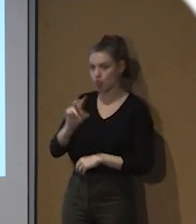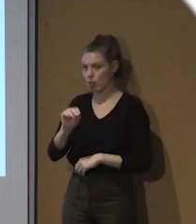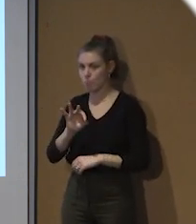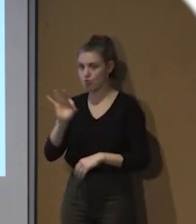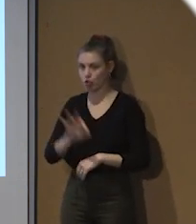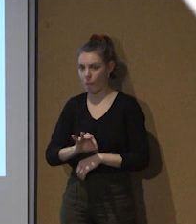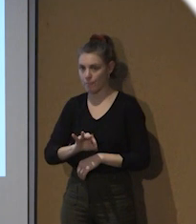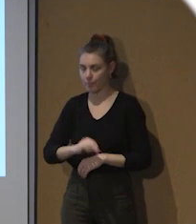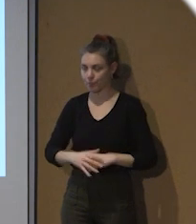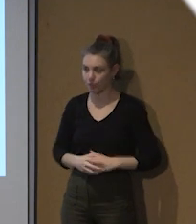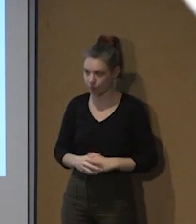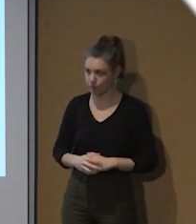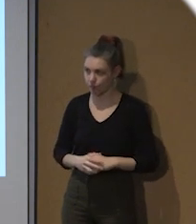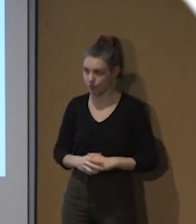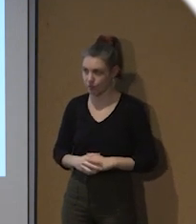La fréquence cardiaque.